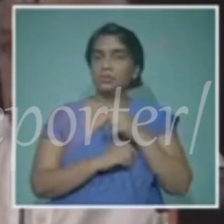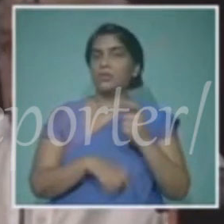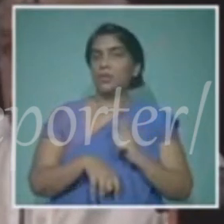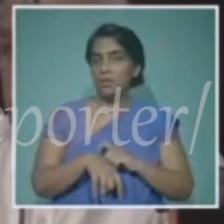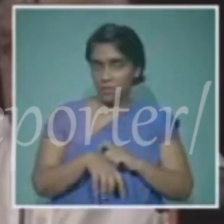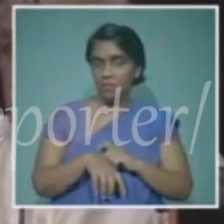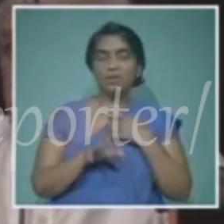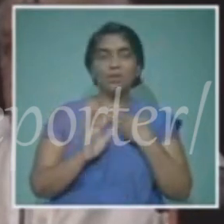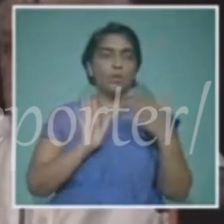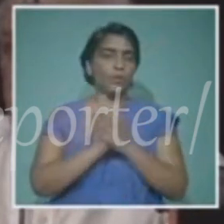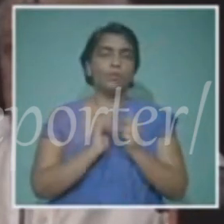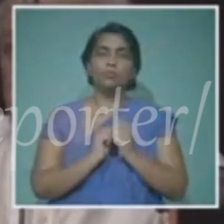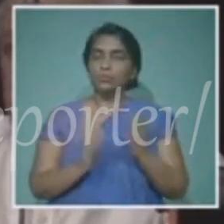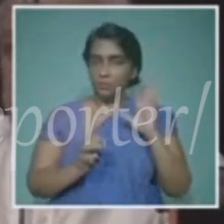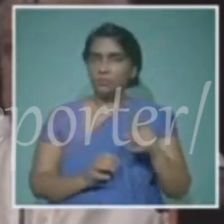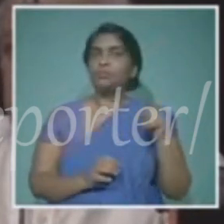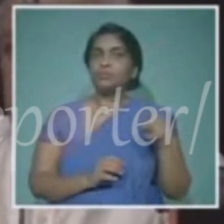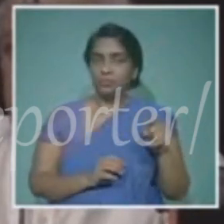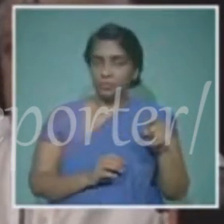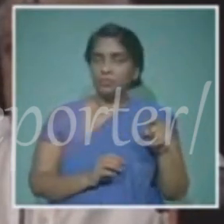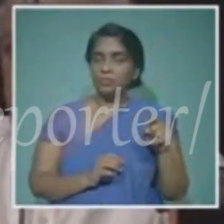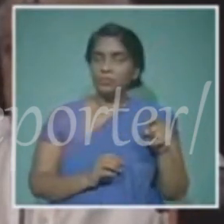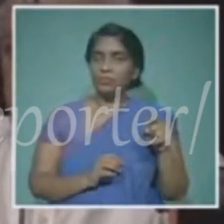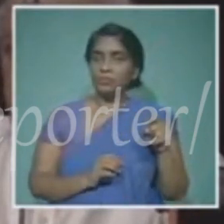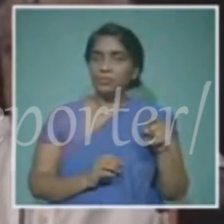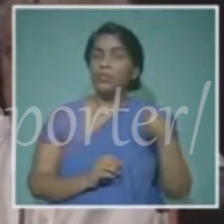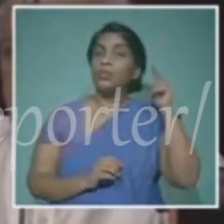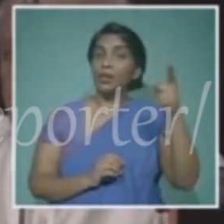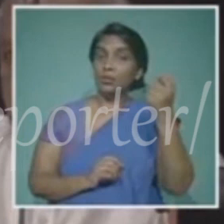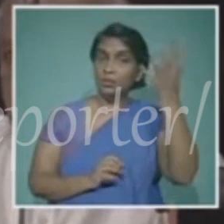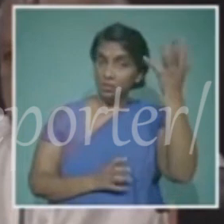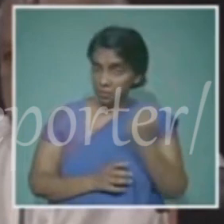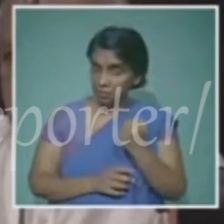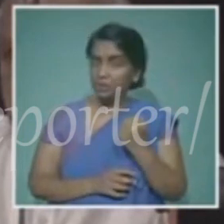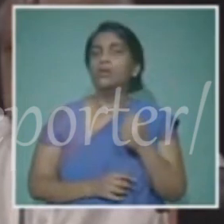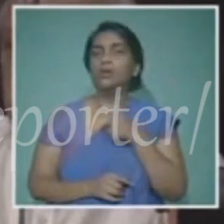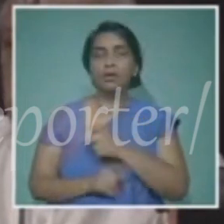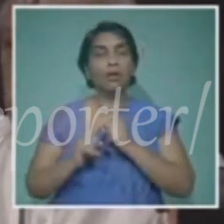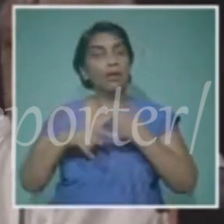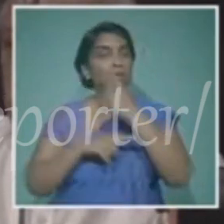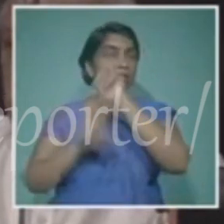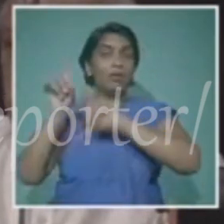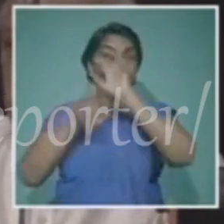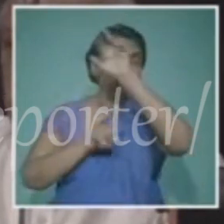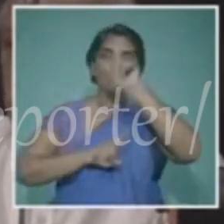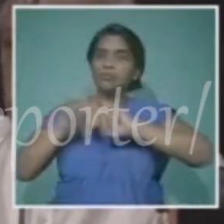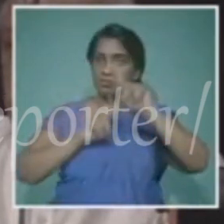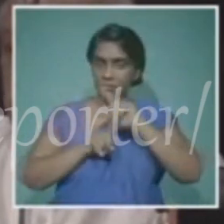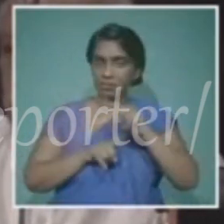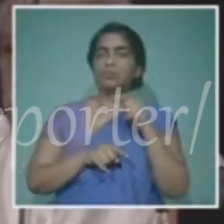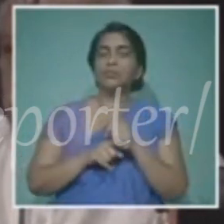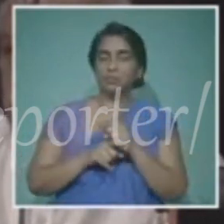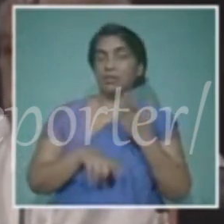අවස්ථාව හා සමග උදා වෙනවා. ඊට පස්ව අපිට ඒ මුදල් ලබා ගන්න ගමන් අනික් රටවල් එක්ක සාකච්ඡා කරන එක ලැබෙන ඊට